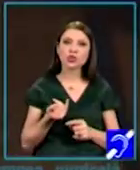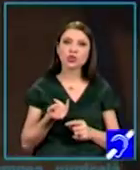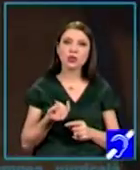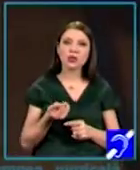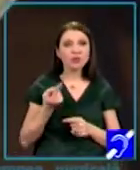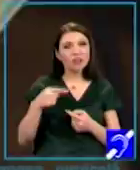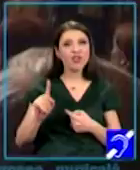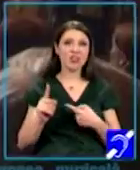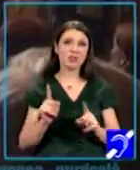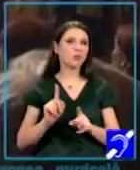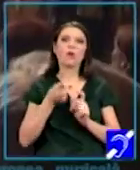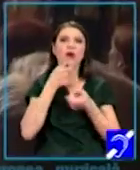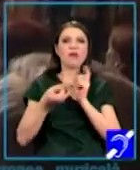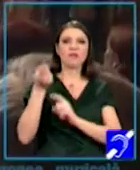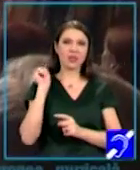alte forme.